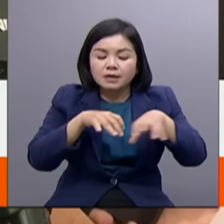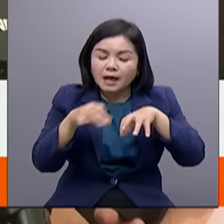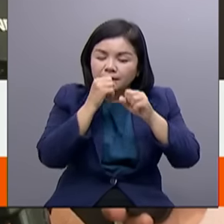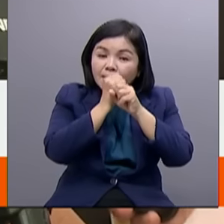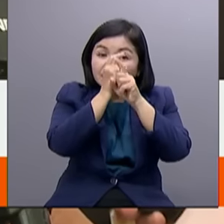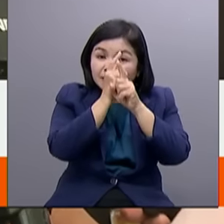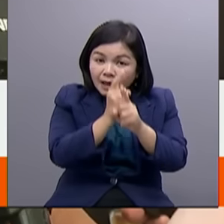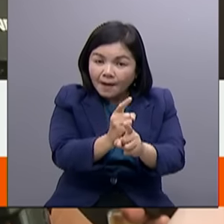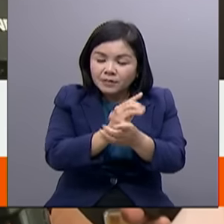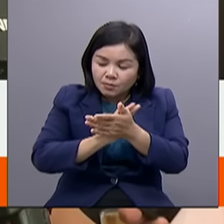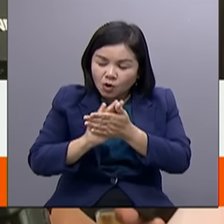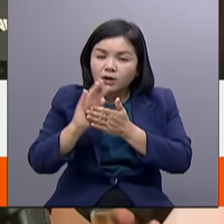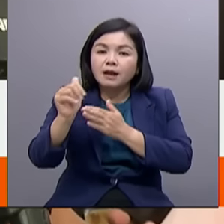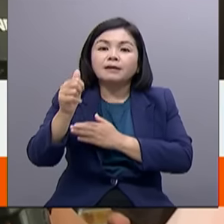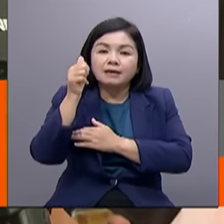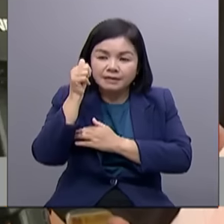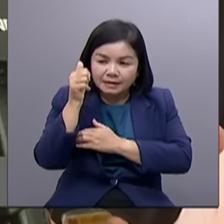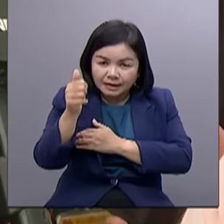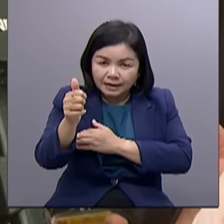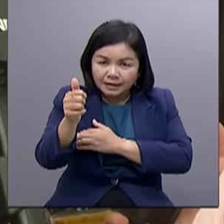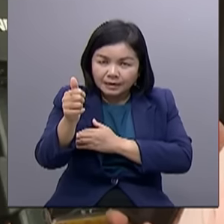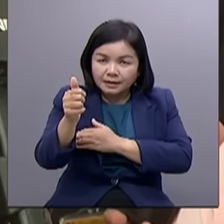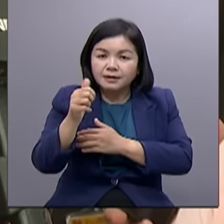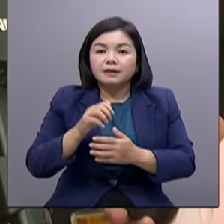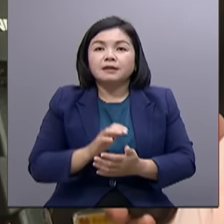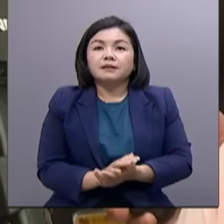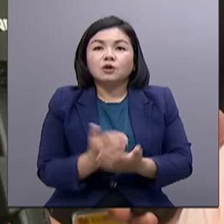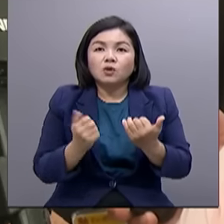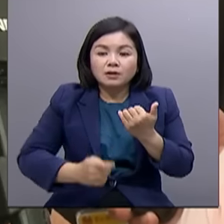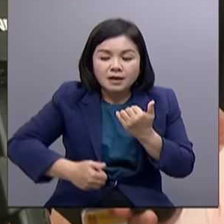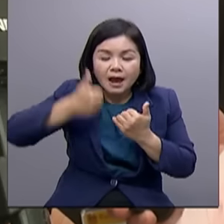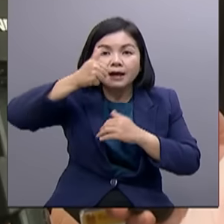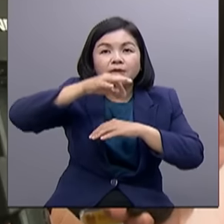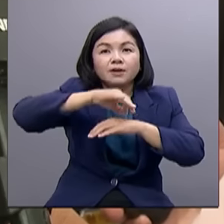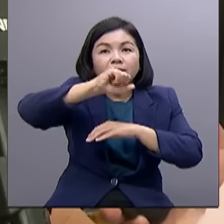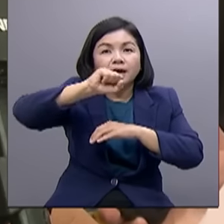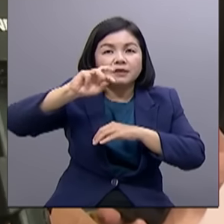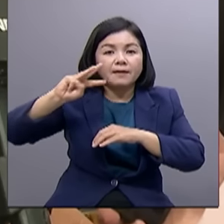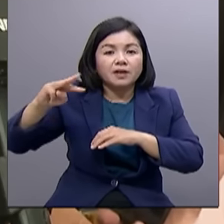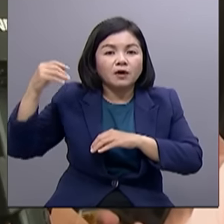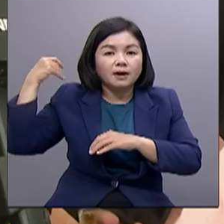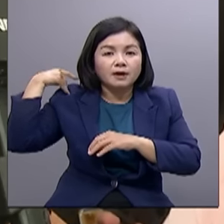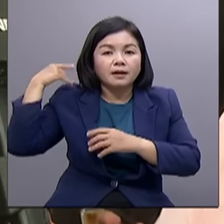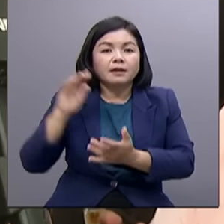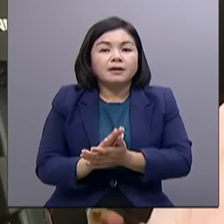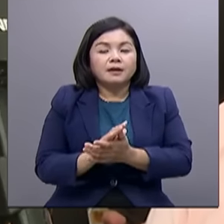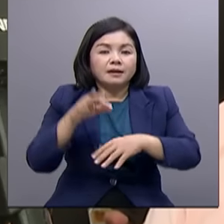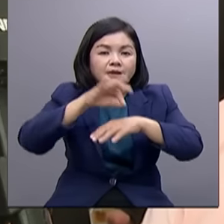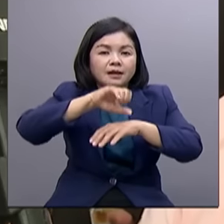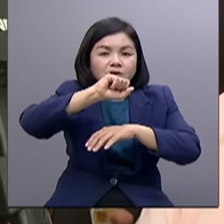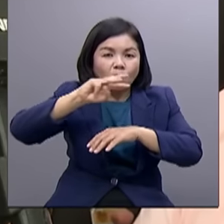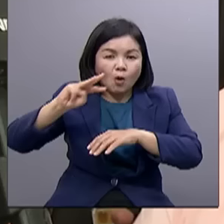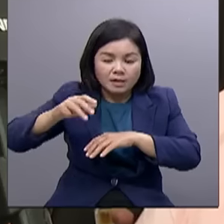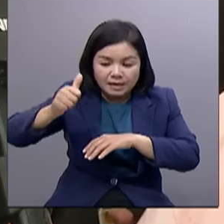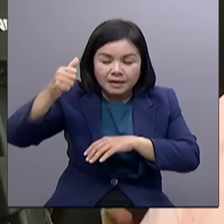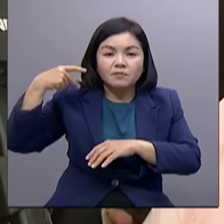ความเรียบร้อยและดีเราก็จะอาจจะได้สวที่มีคุณภาพและมีประโยชน์กับ